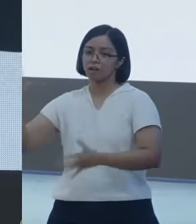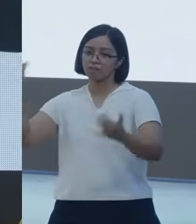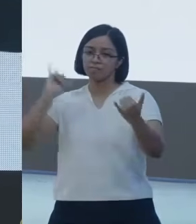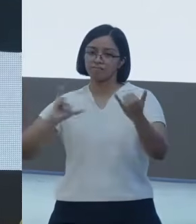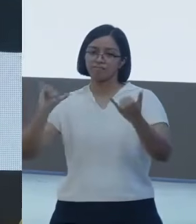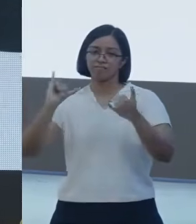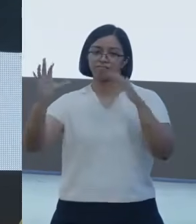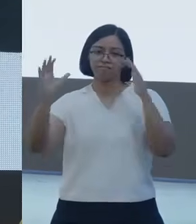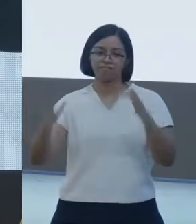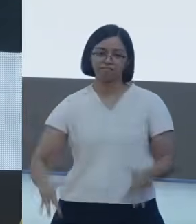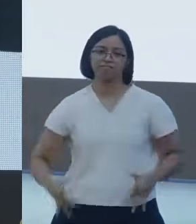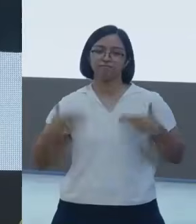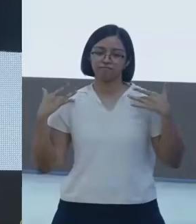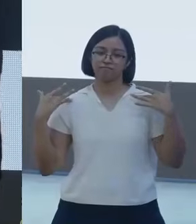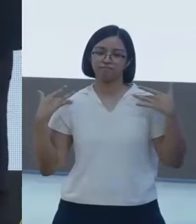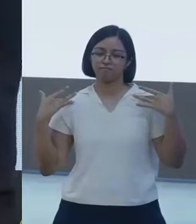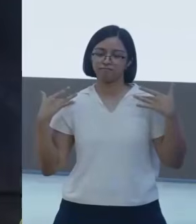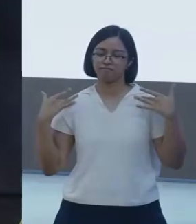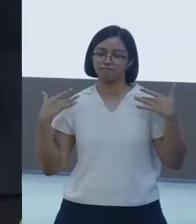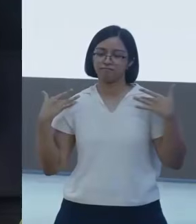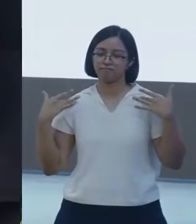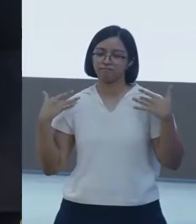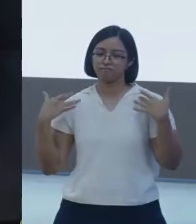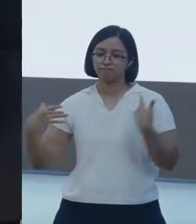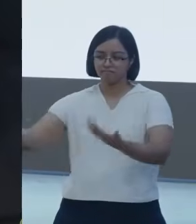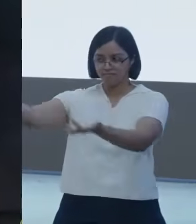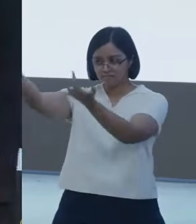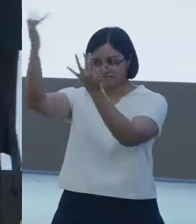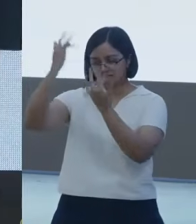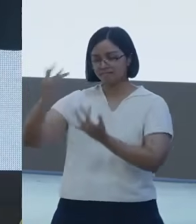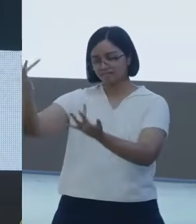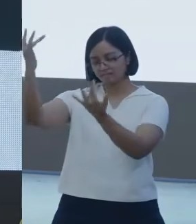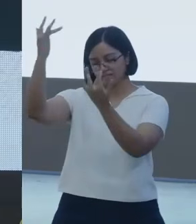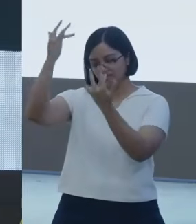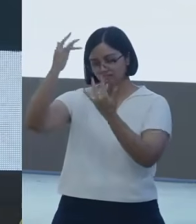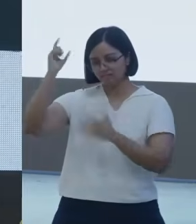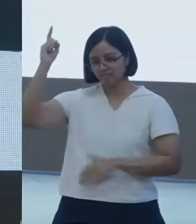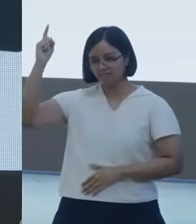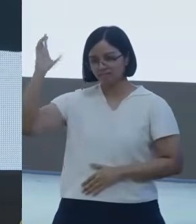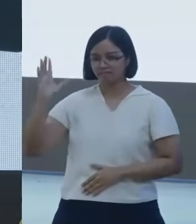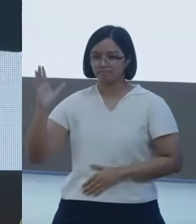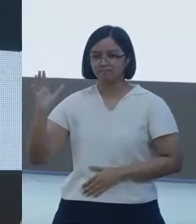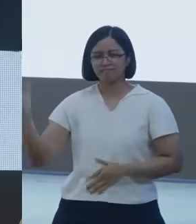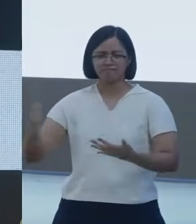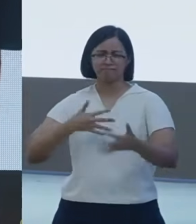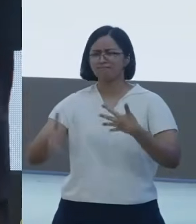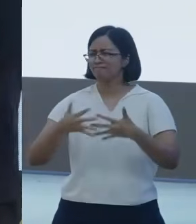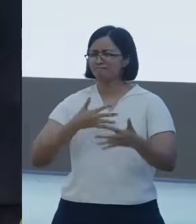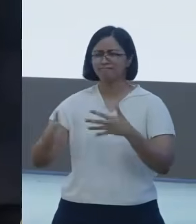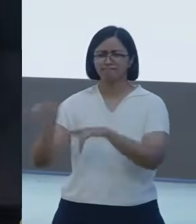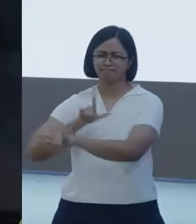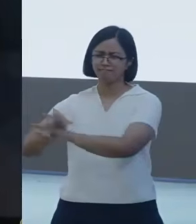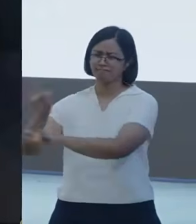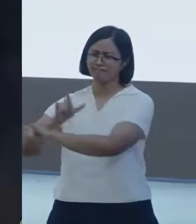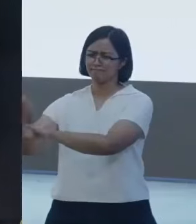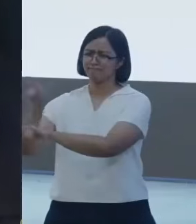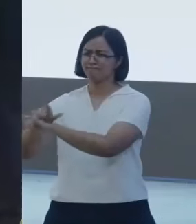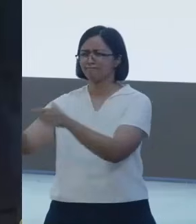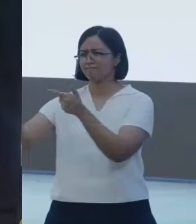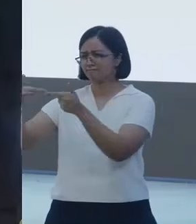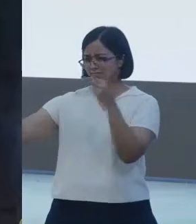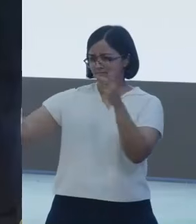ay kinahabagan ng Panginoon, kahit na pinersecute niya ang church noong umpisa, kahit na siya ay kalaban ng gospel noong